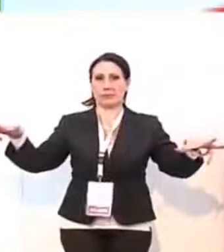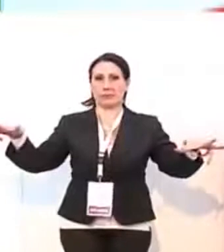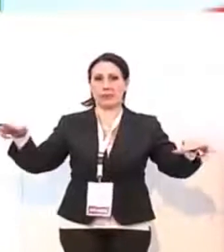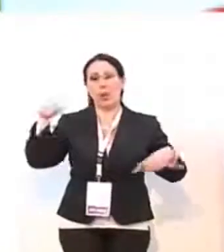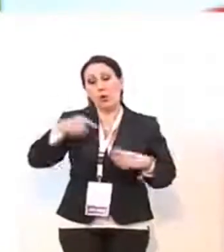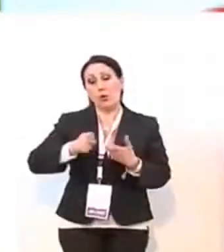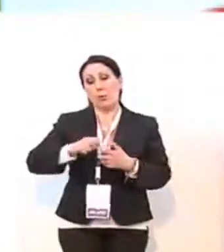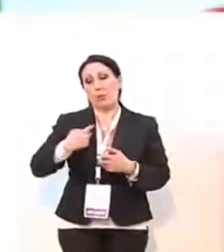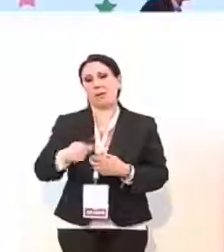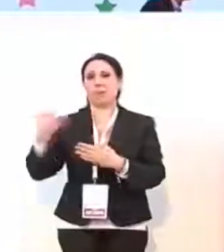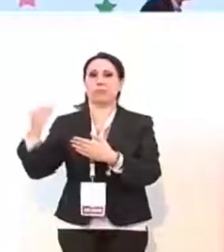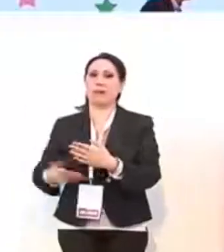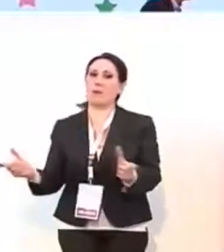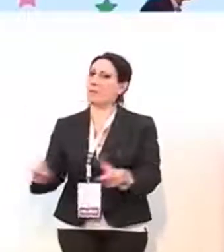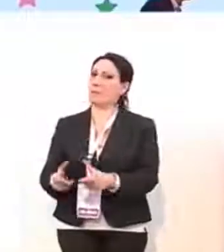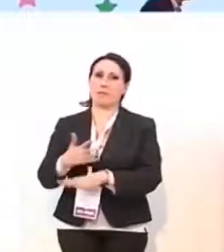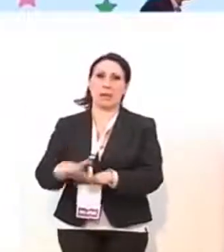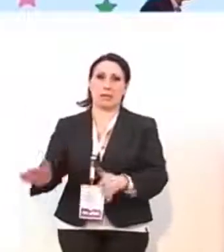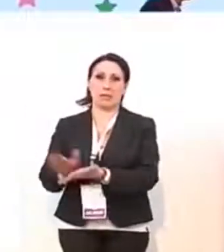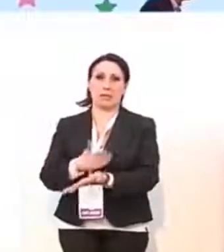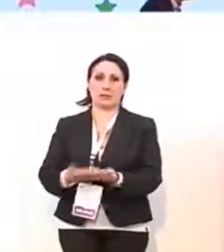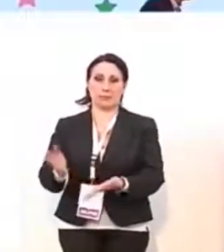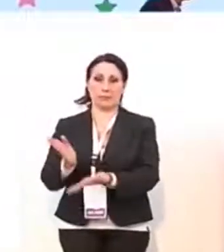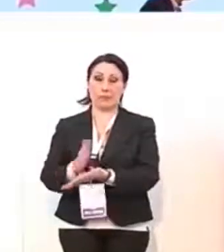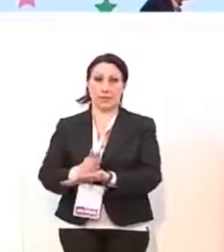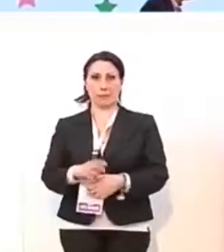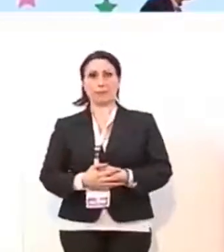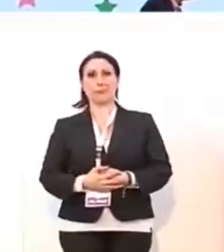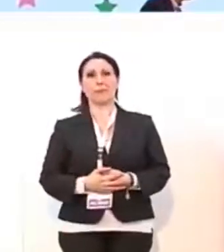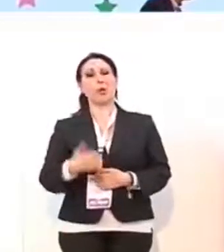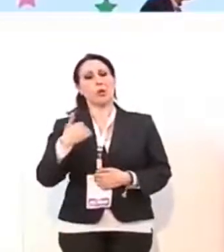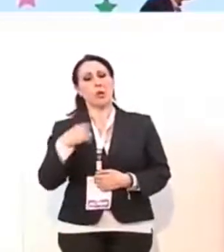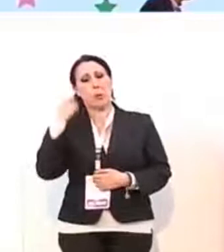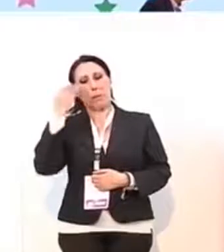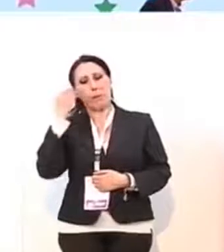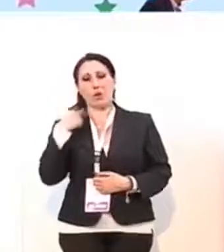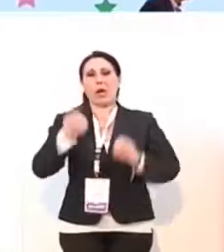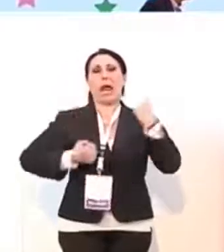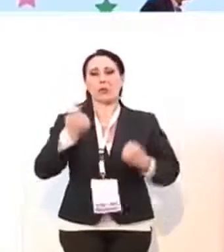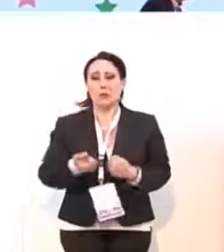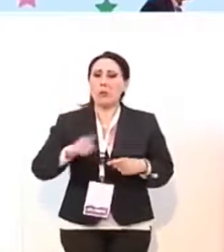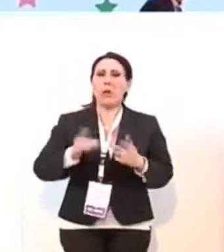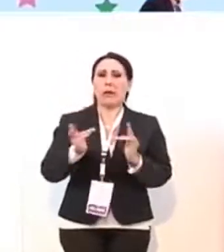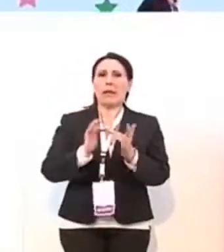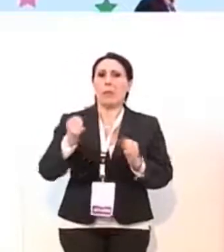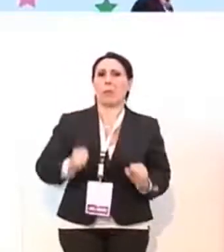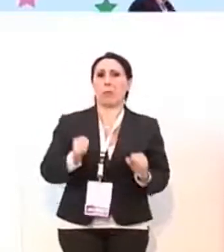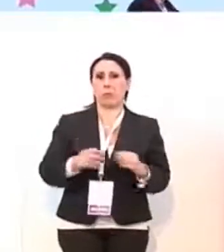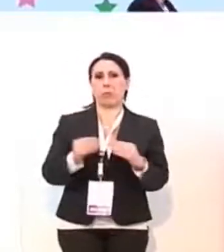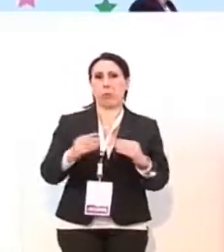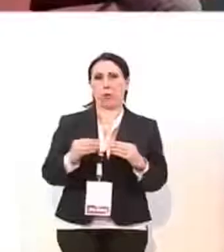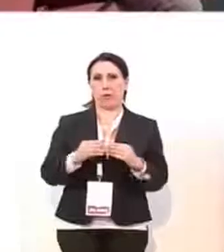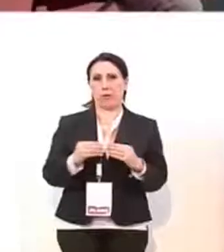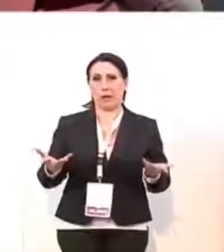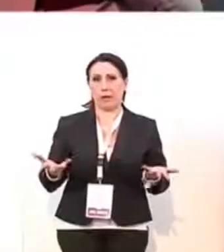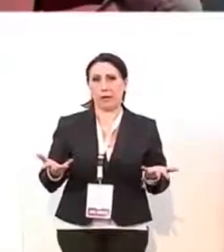fermarlo e di mettere in atto una reazione. Credo che anche sulla rete si può mettere in atto una reazione. L'episodio sono gli